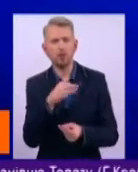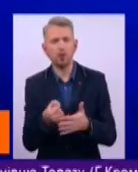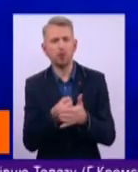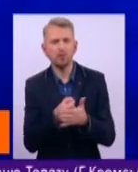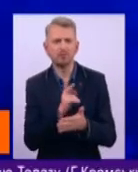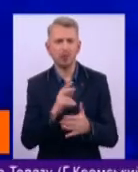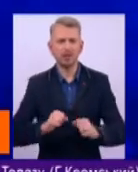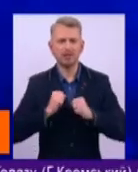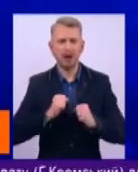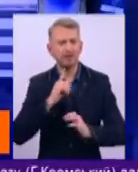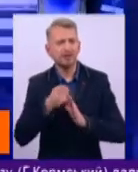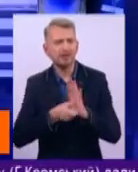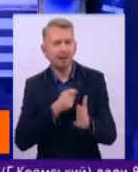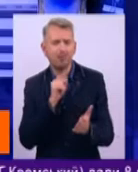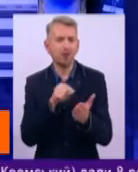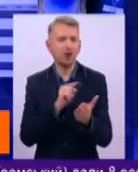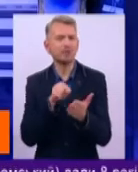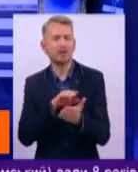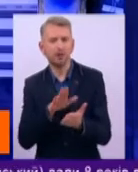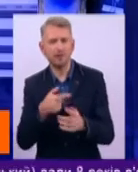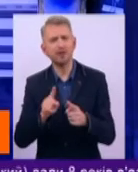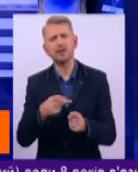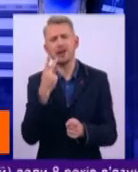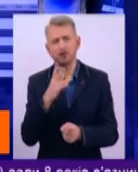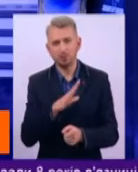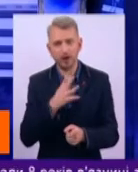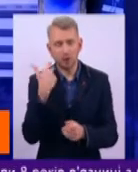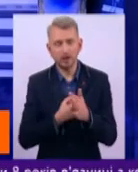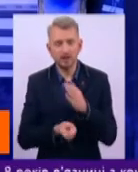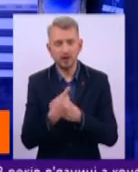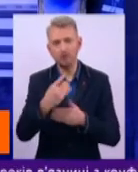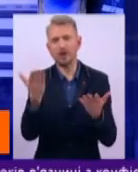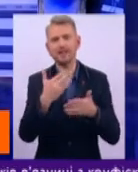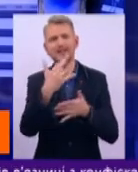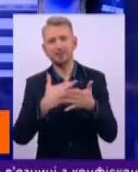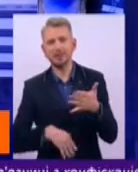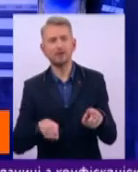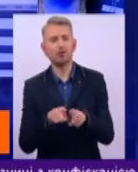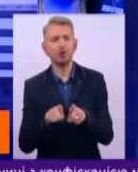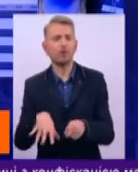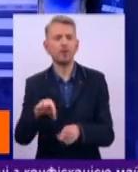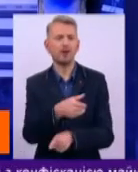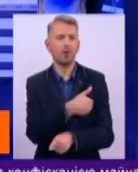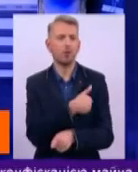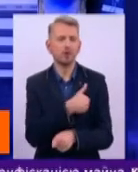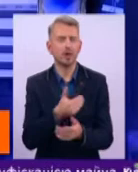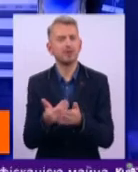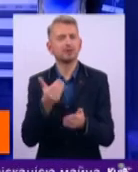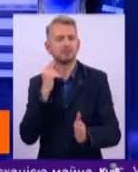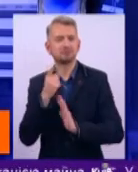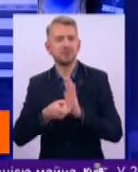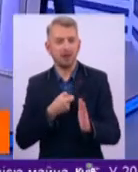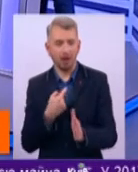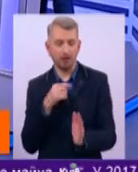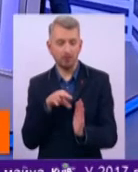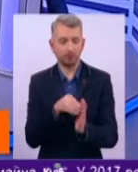хтось намагався дізнатися, потрапив, не потрапив, це завжди буває, коли з'являються певні списки, все одно всі хочуть, знаєте, дочасно дізнатися, чи є